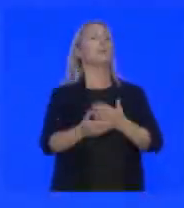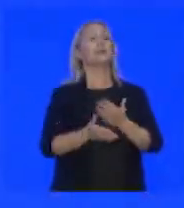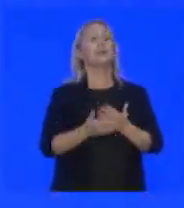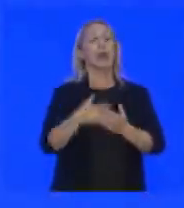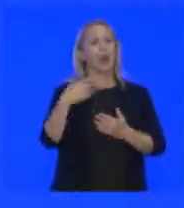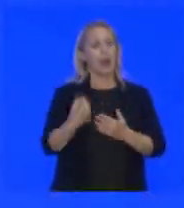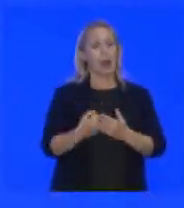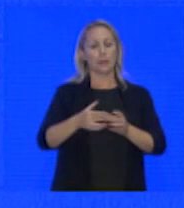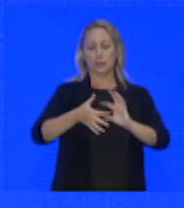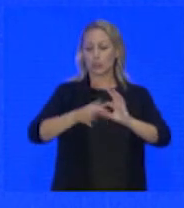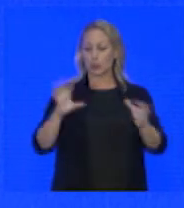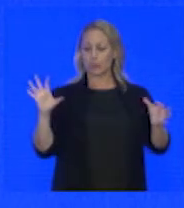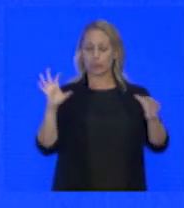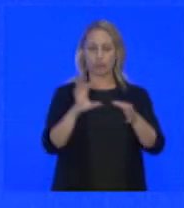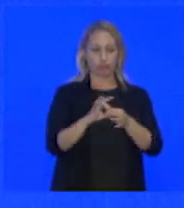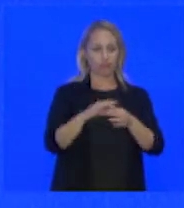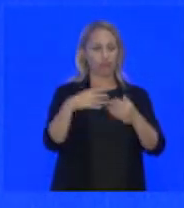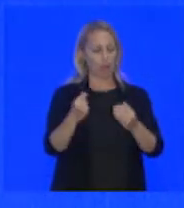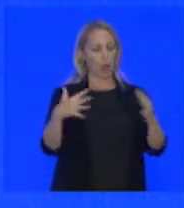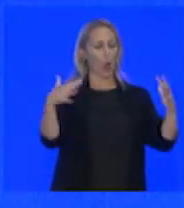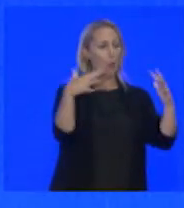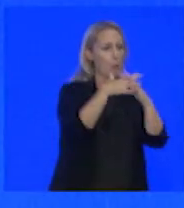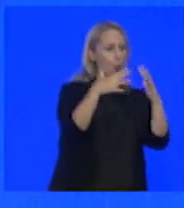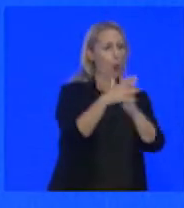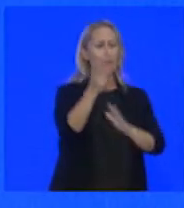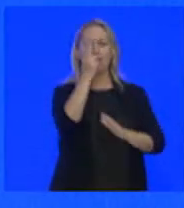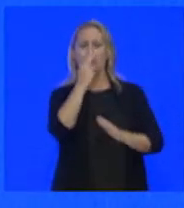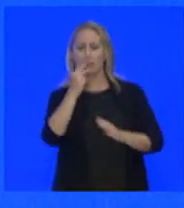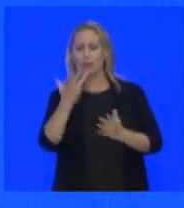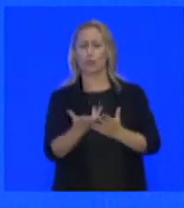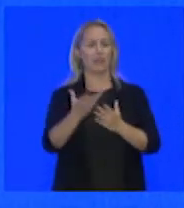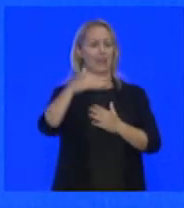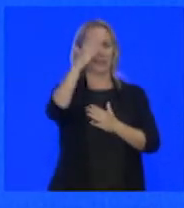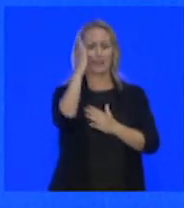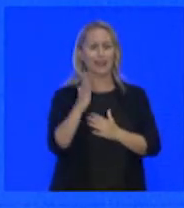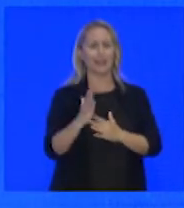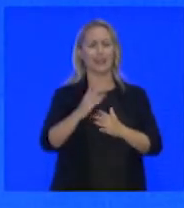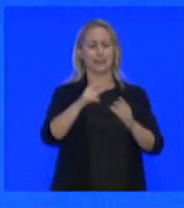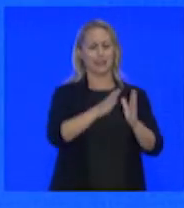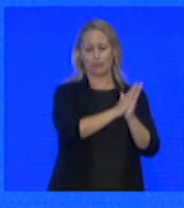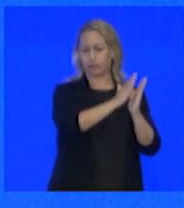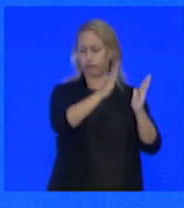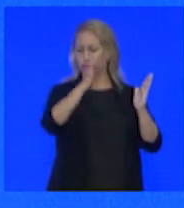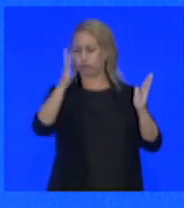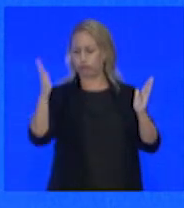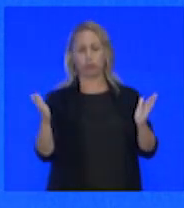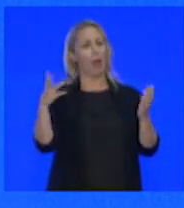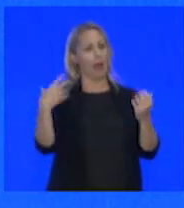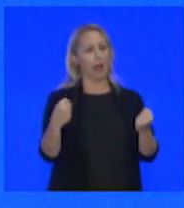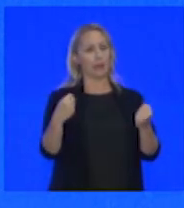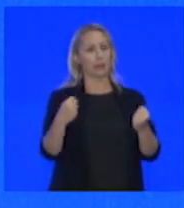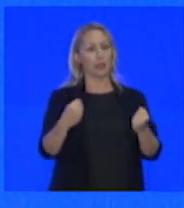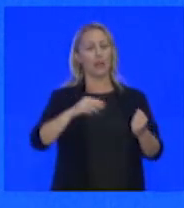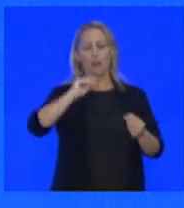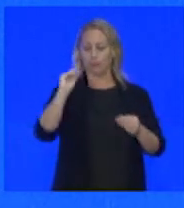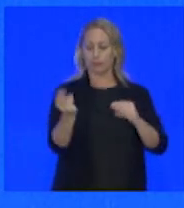καταστροφές της χώρας. Πέρασε από πολέμους, δικτατορίες, κρίσεις και αποχρεοκοπίες. Υπήρξαν